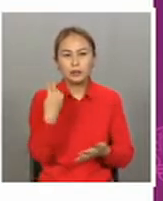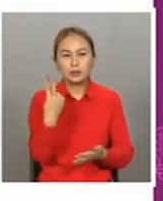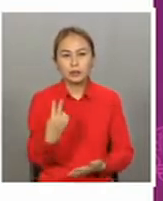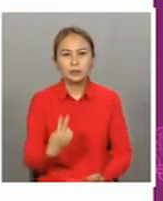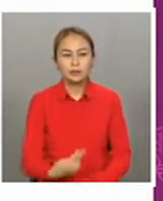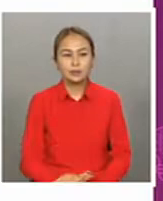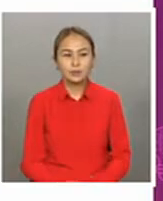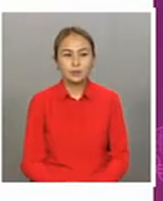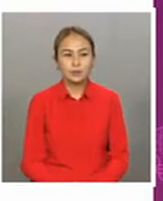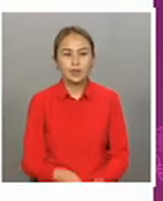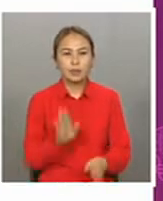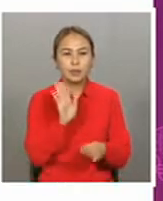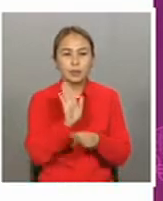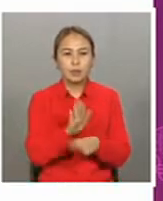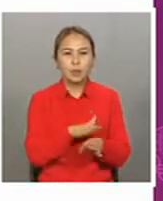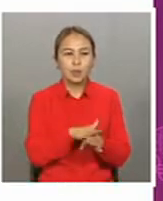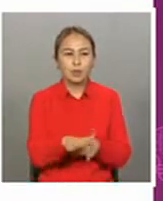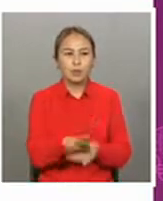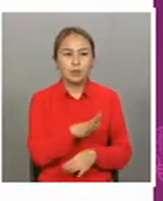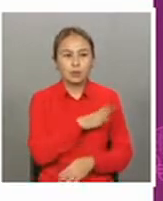тең. Тапсырма орындалды.